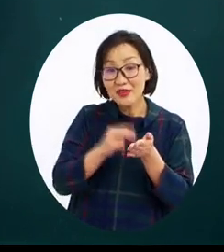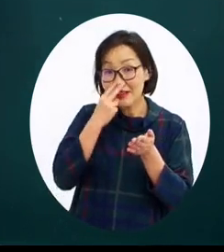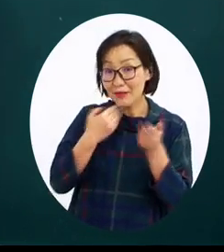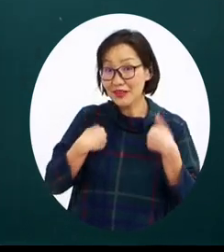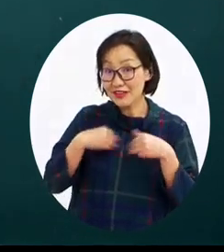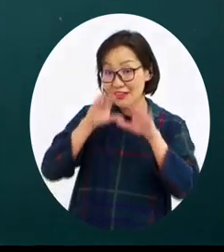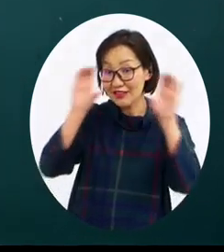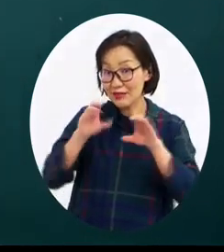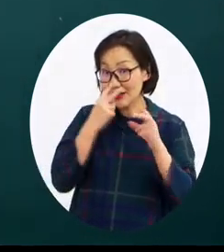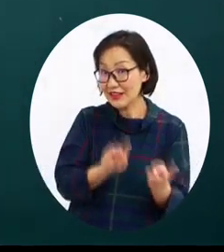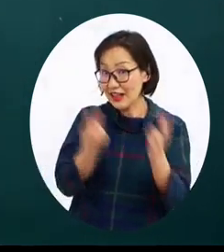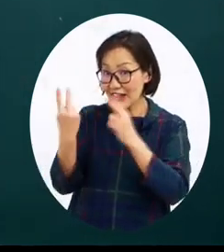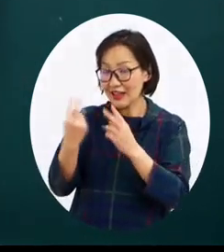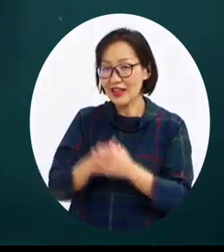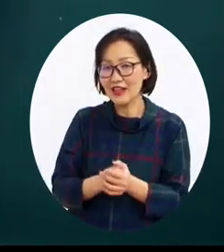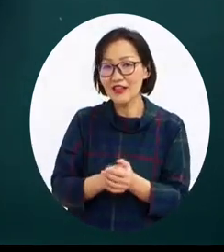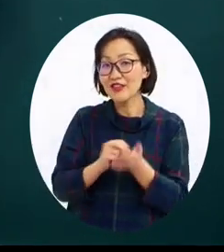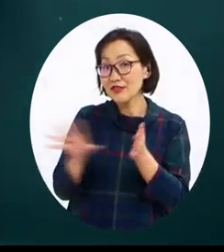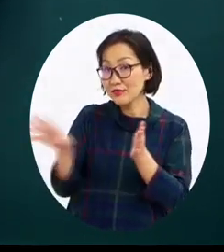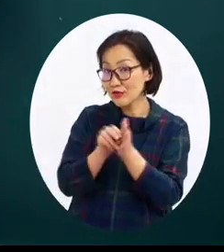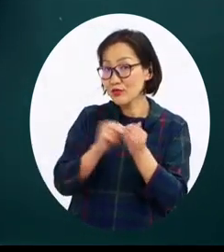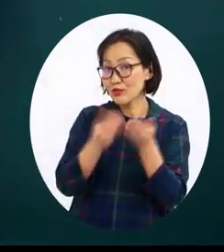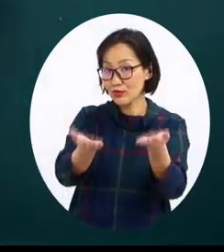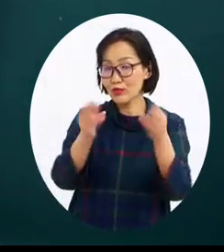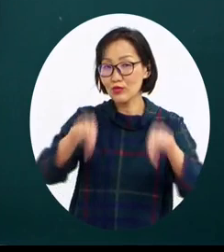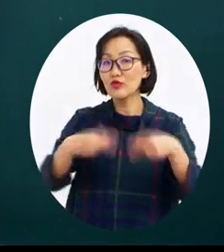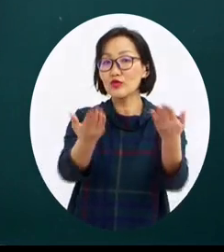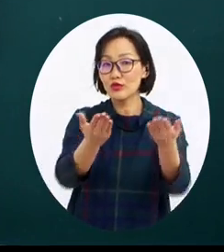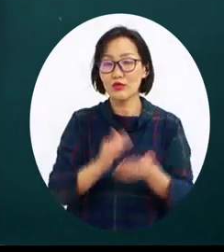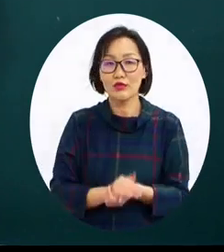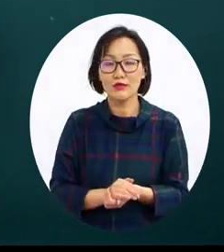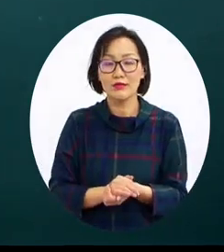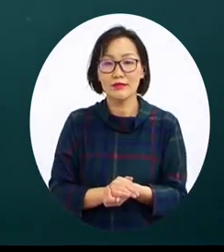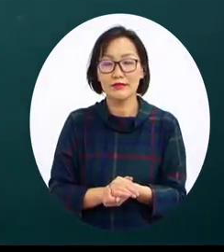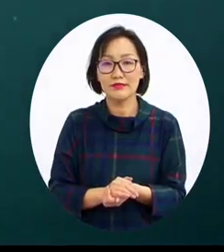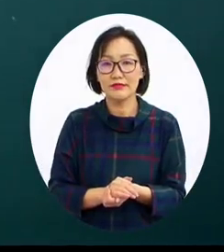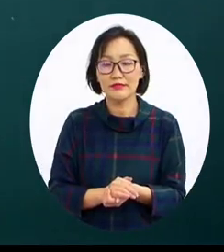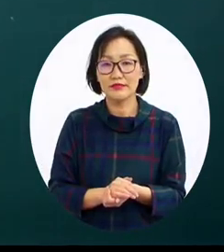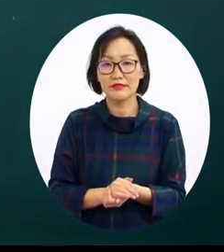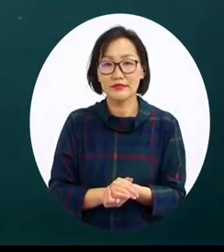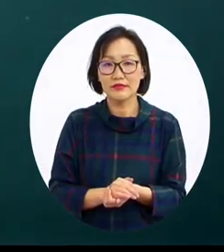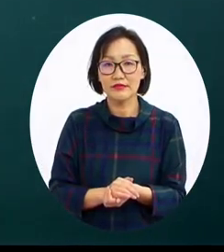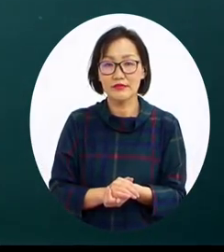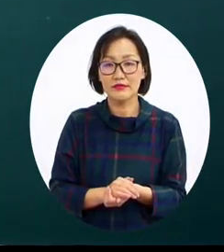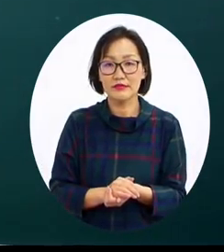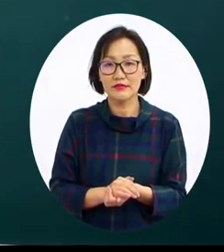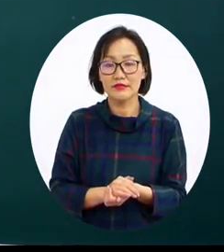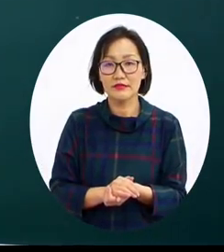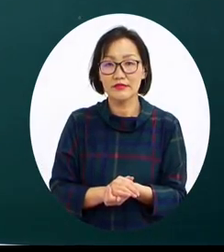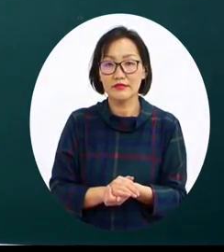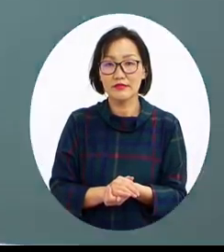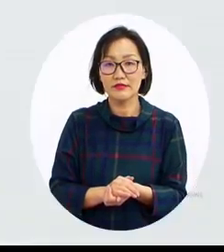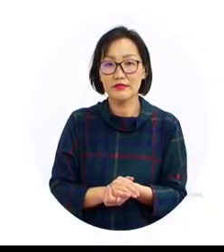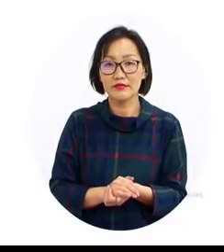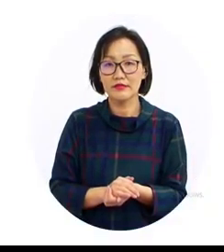авчдаг юм аа гэж багш нь ярьж байсан тийм ээ. За ингэж болно. За ялангуяа бид математик дээр бас ингэж үздэг учраас тийм ээ. За ингээд